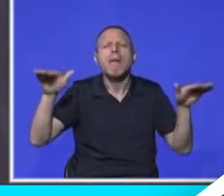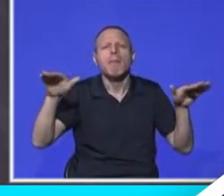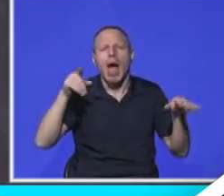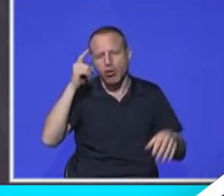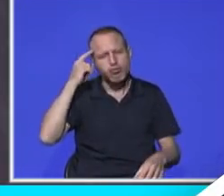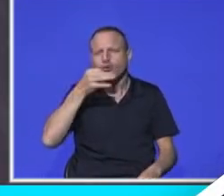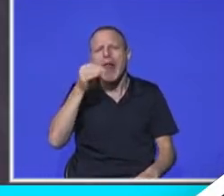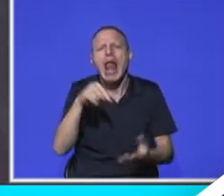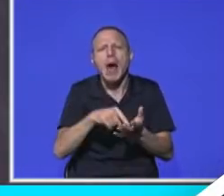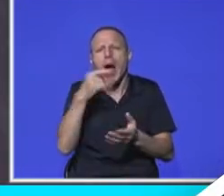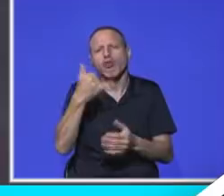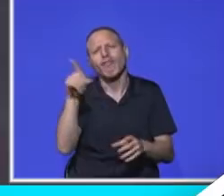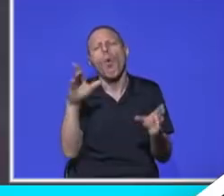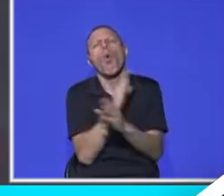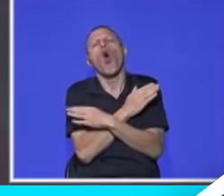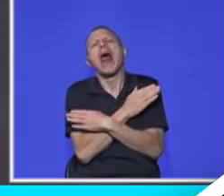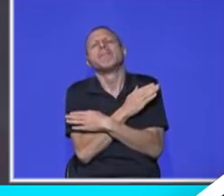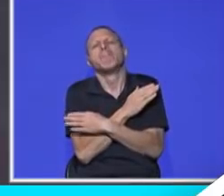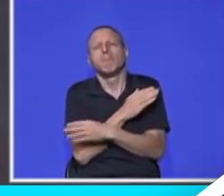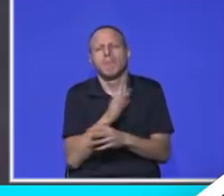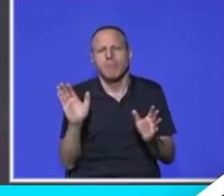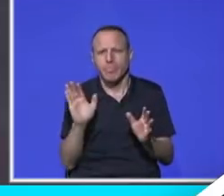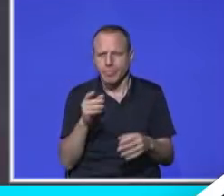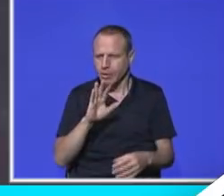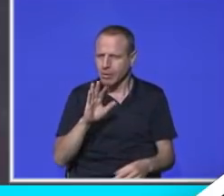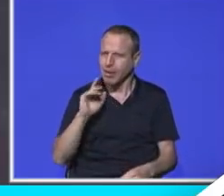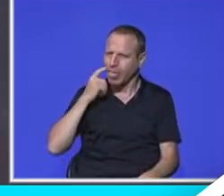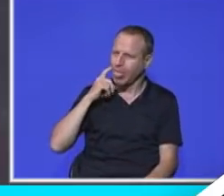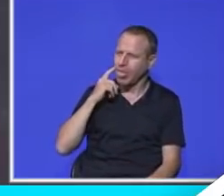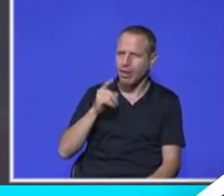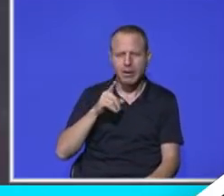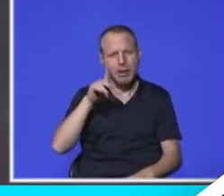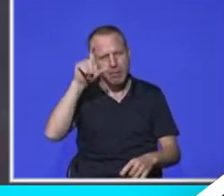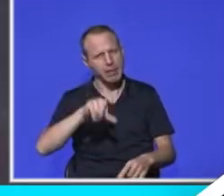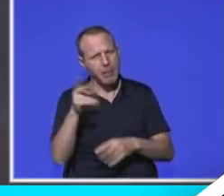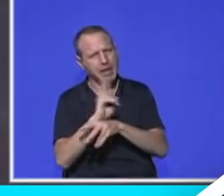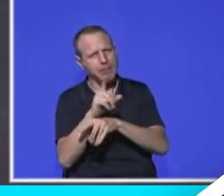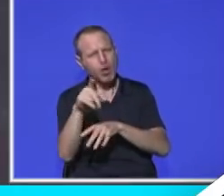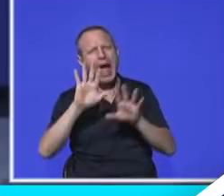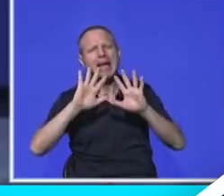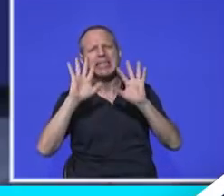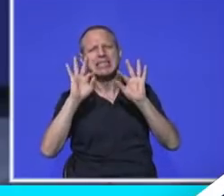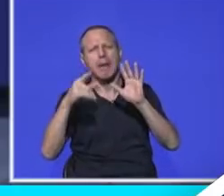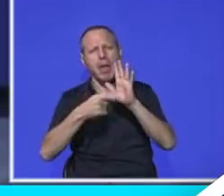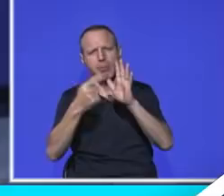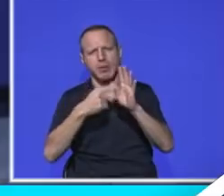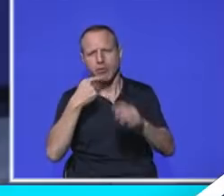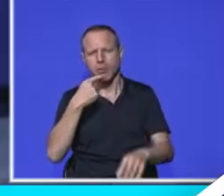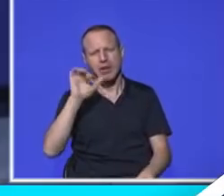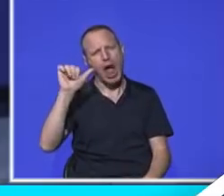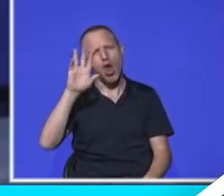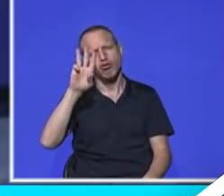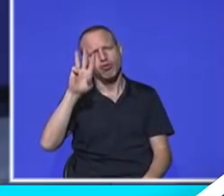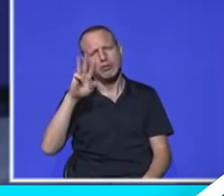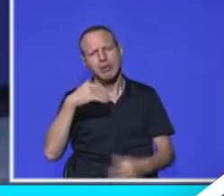לא להאמין, לא להאמין, באמת, כאילו, מה עוד צריך? בן אדם רימה אותך 10 פעמים, לוסי, ואת אומרת, רגע, רגע, אלון שוסטר בא ומספר לנו